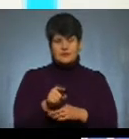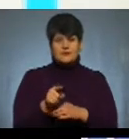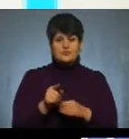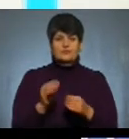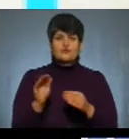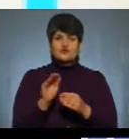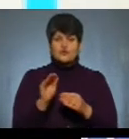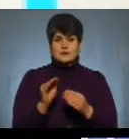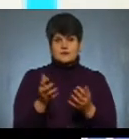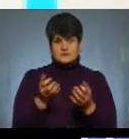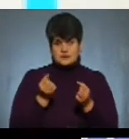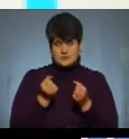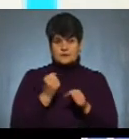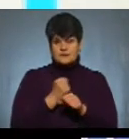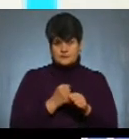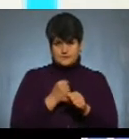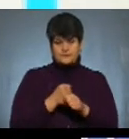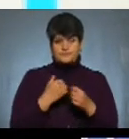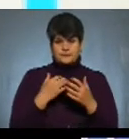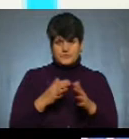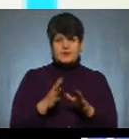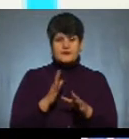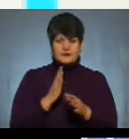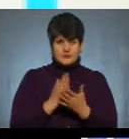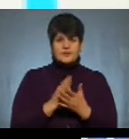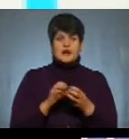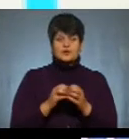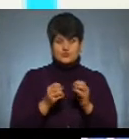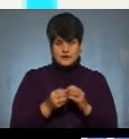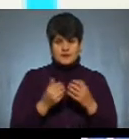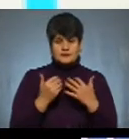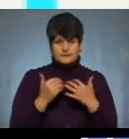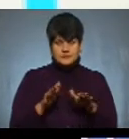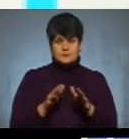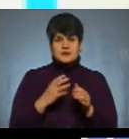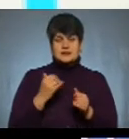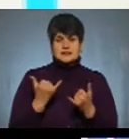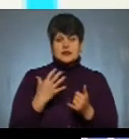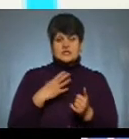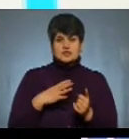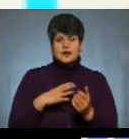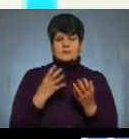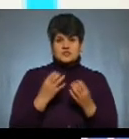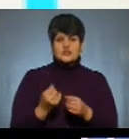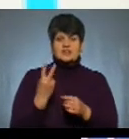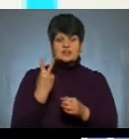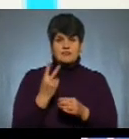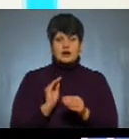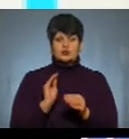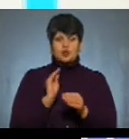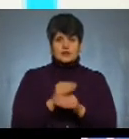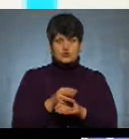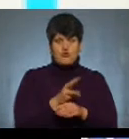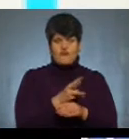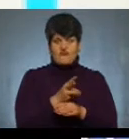у нас він з жовтня місяця працює, є певні напрацювання результати. Зараз ми чекаємо ще додаткових два